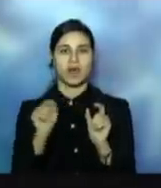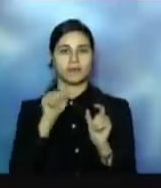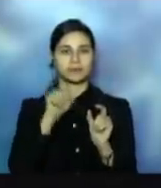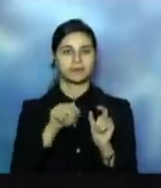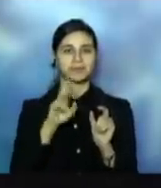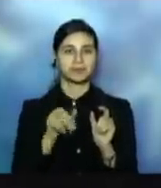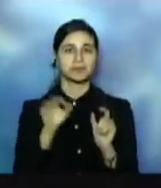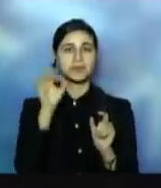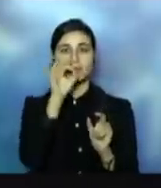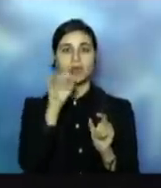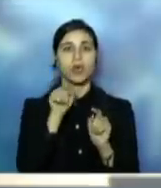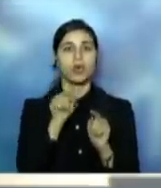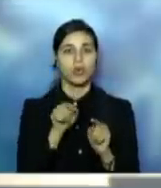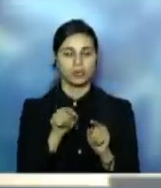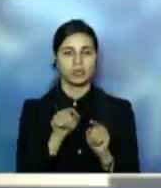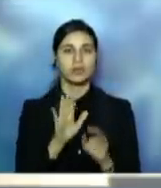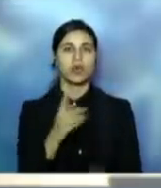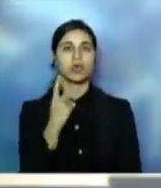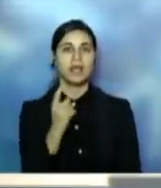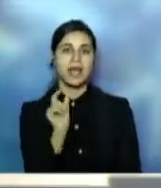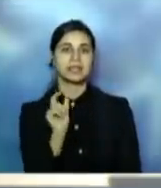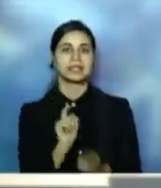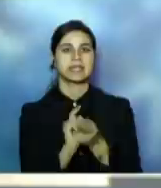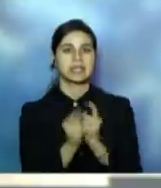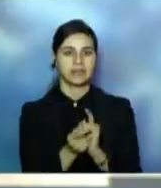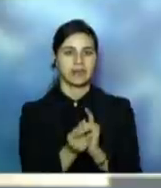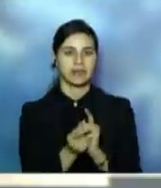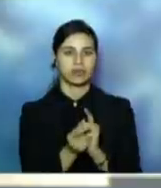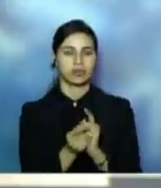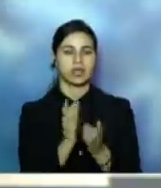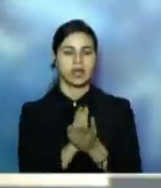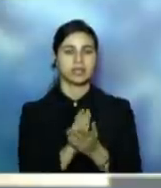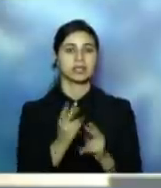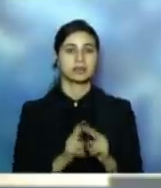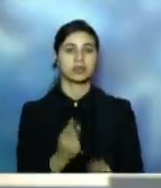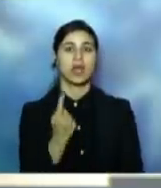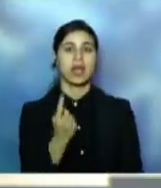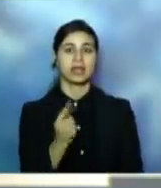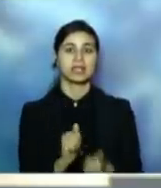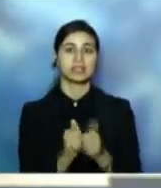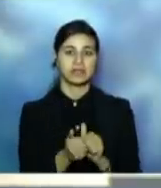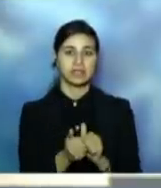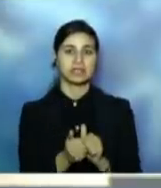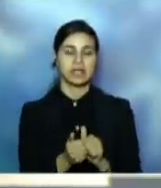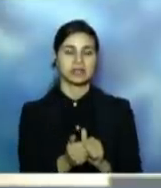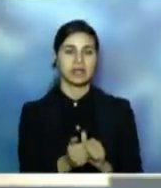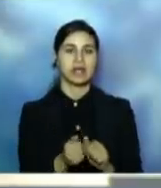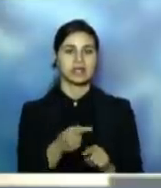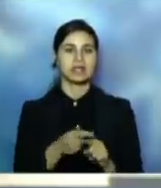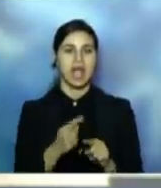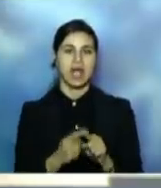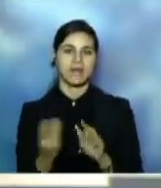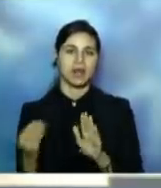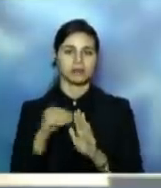და თურმე ღორის ინსულინი მხოლოდ ერთი ამინომჟავით განსხვავდებოდა. აი ერთ ამინომჟავას ცვლიდნენ ნახევრად